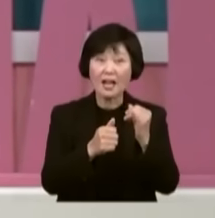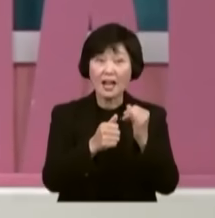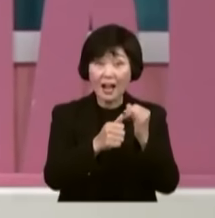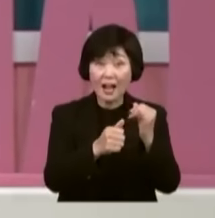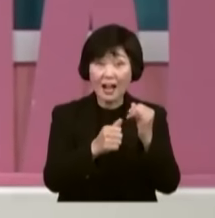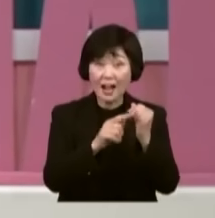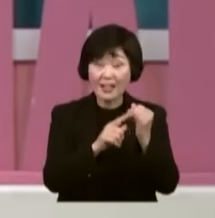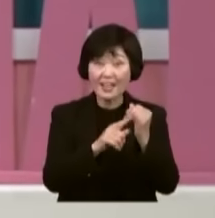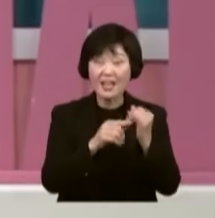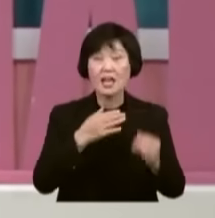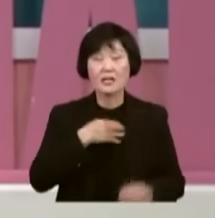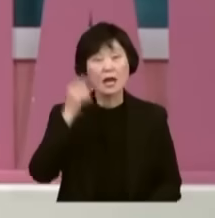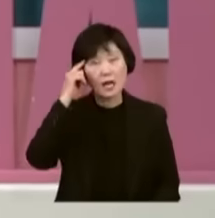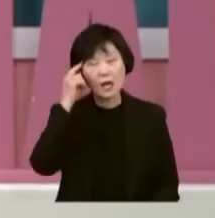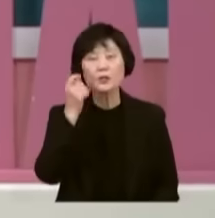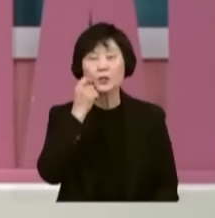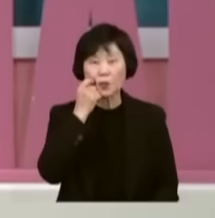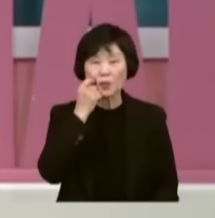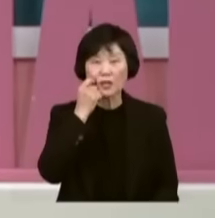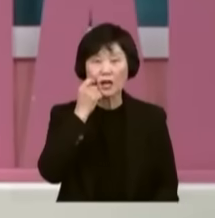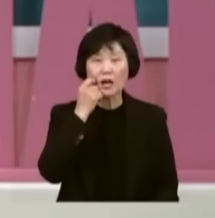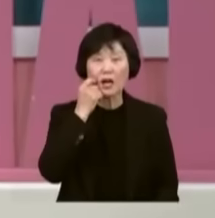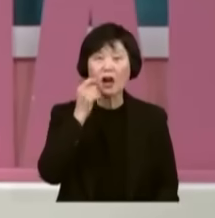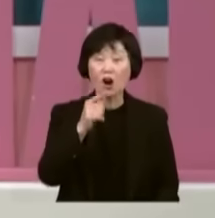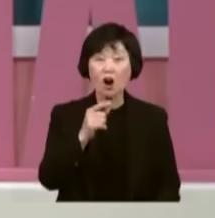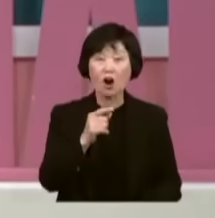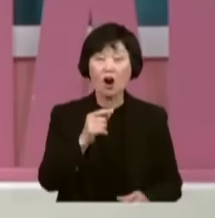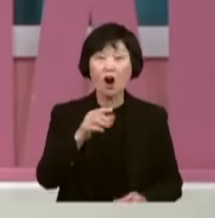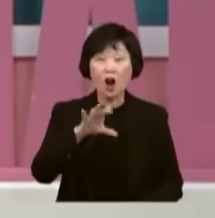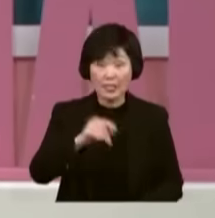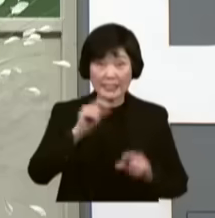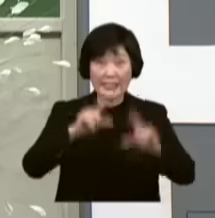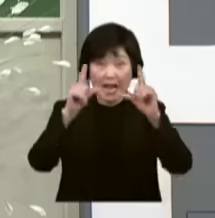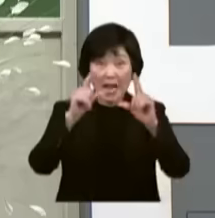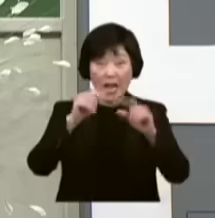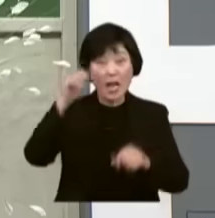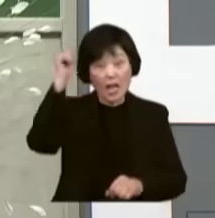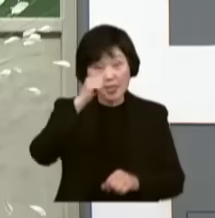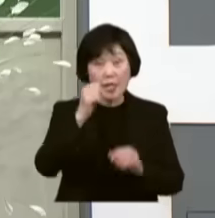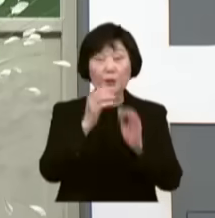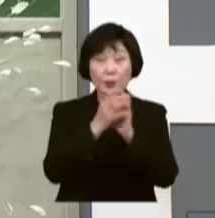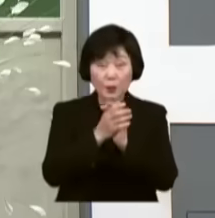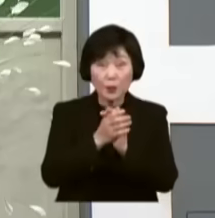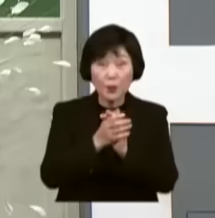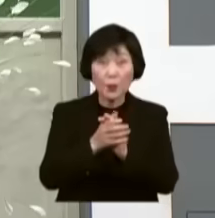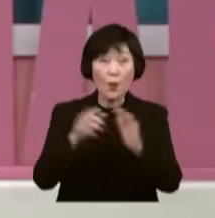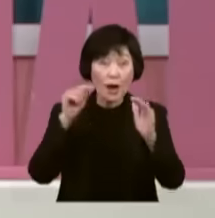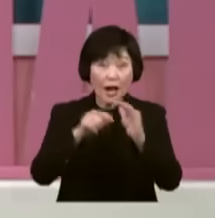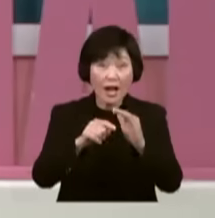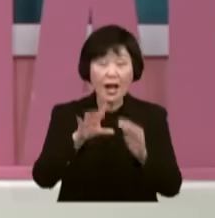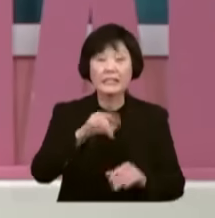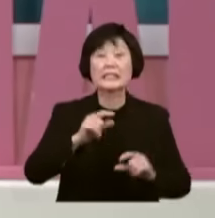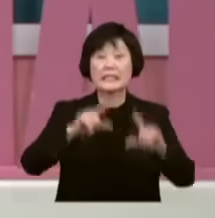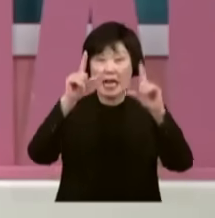모태신앙이라고 하는 나도 상상지도 못하고 해보지도 않은 방언을 하면서 첫날 첫날부터 새벽